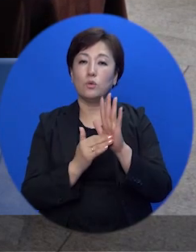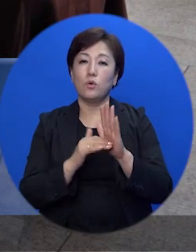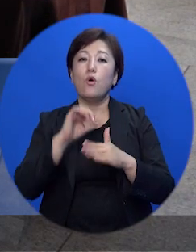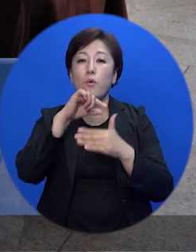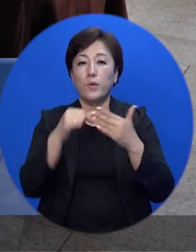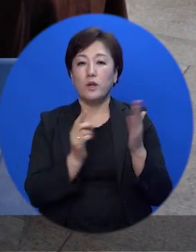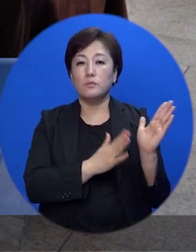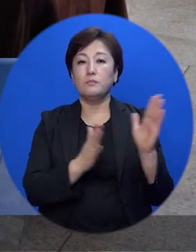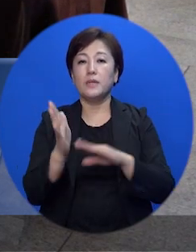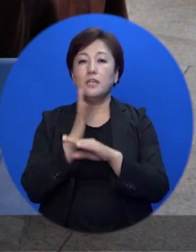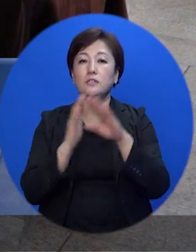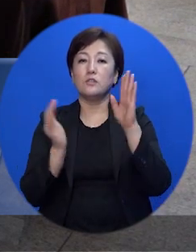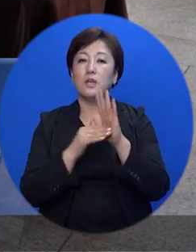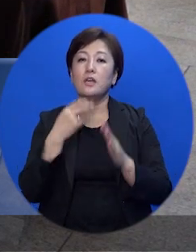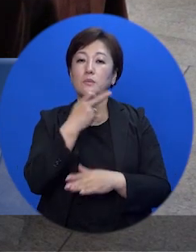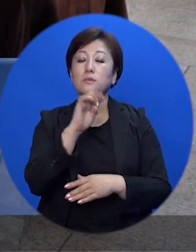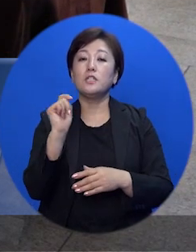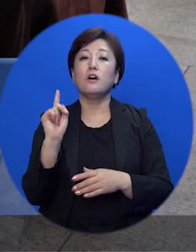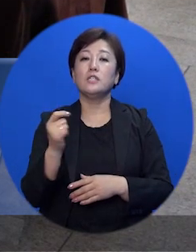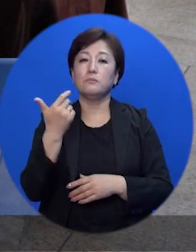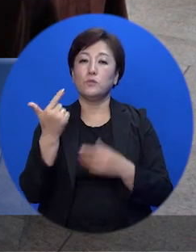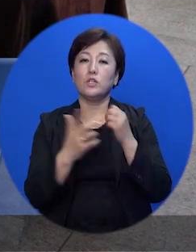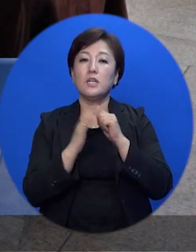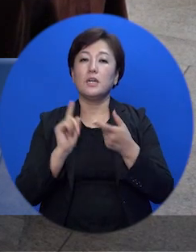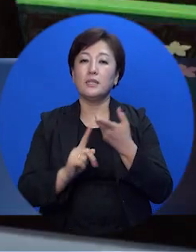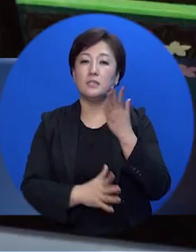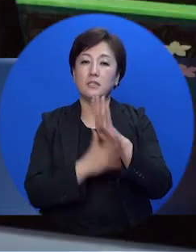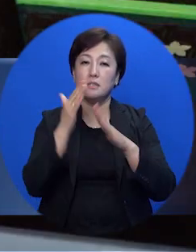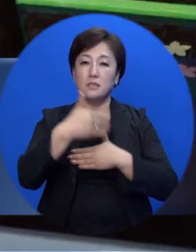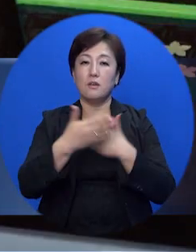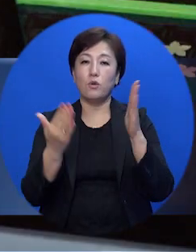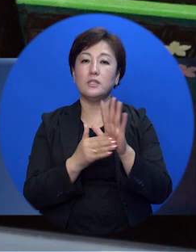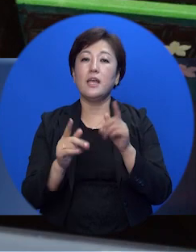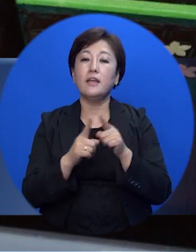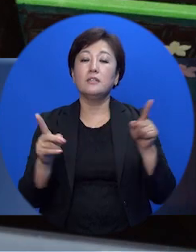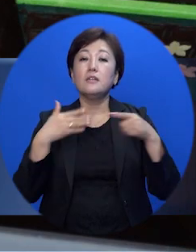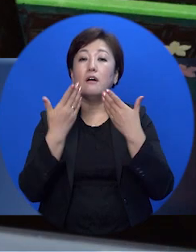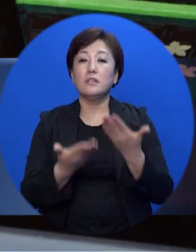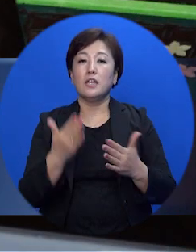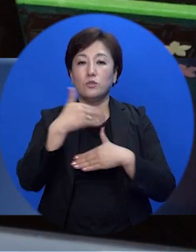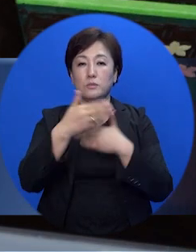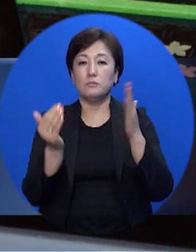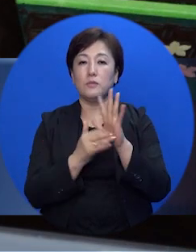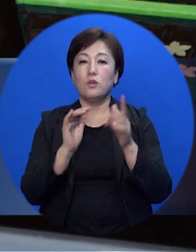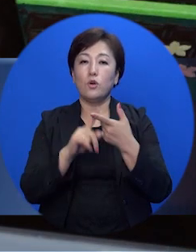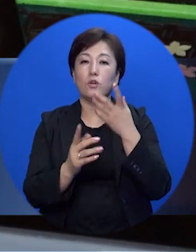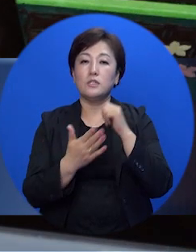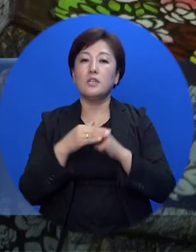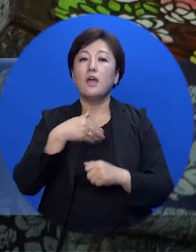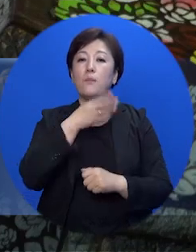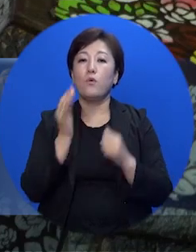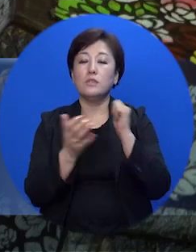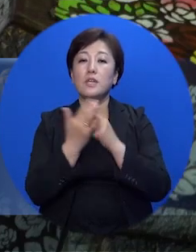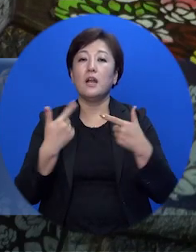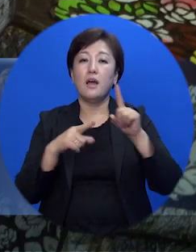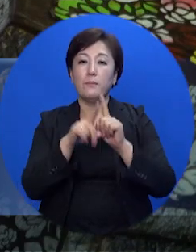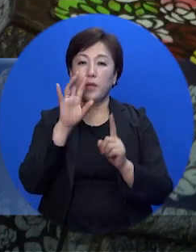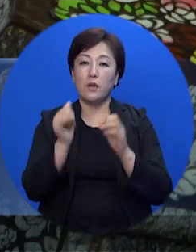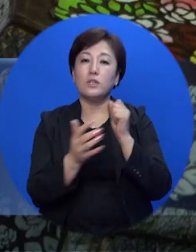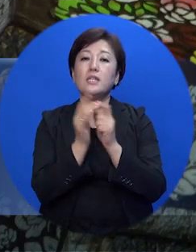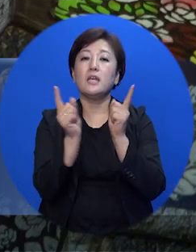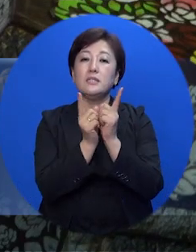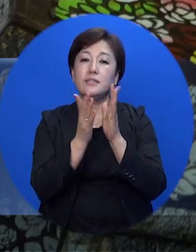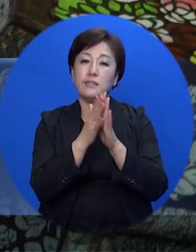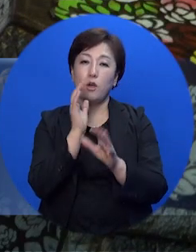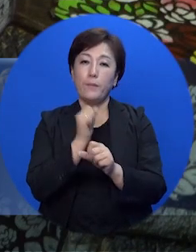행사로 16일부터 20일까지 시청 공간 1층 나눔 쉼터에서 치매 환자 또는 보호자가 직접 만든